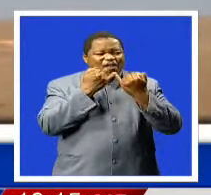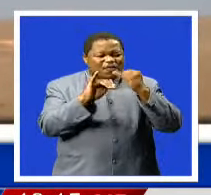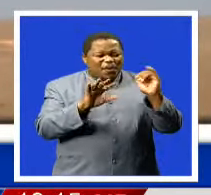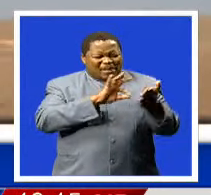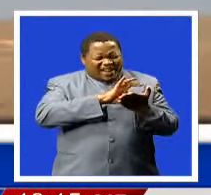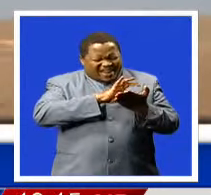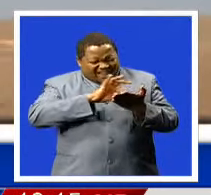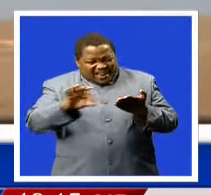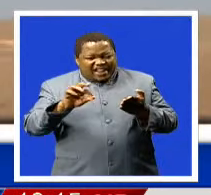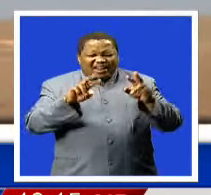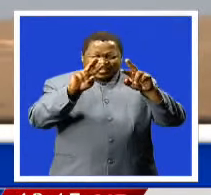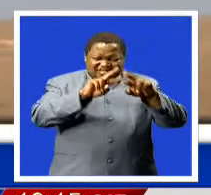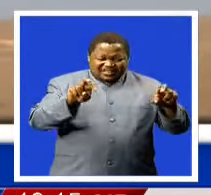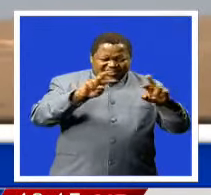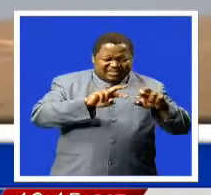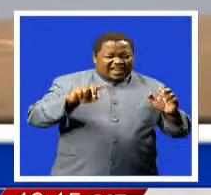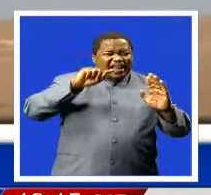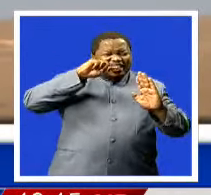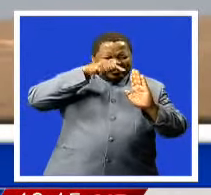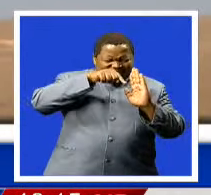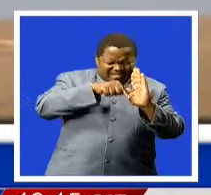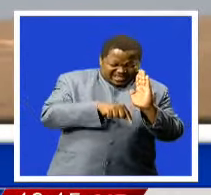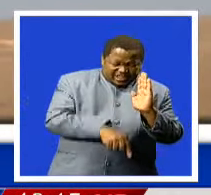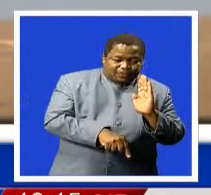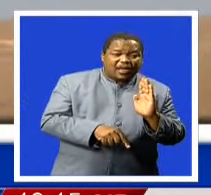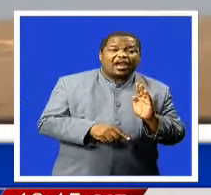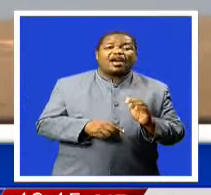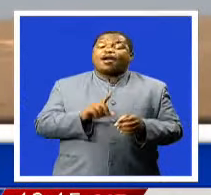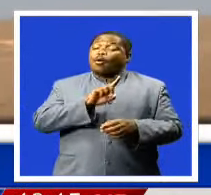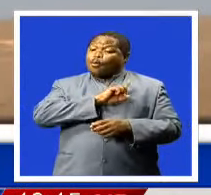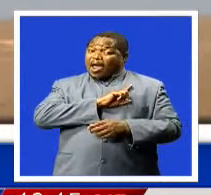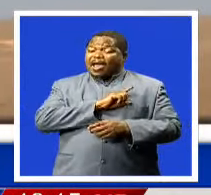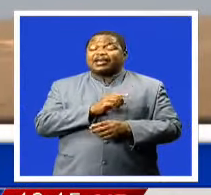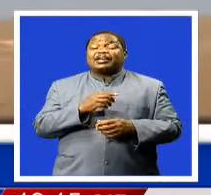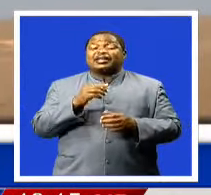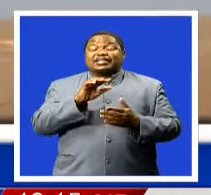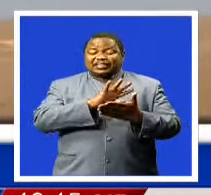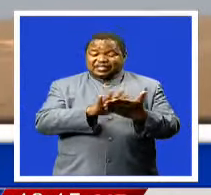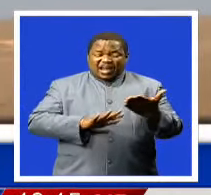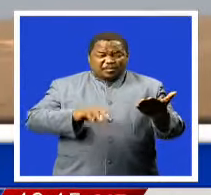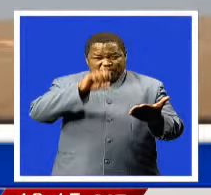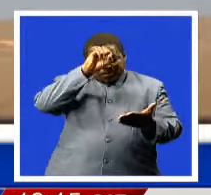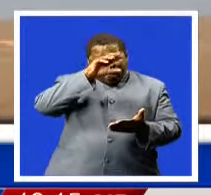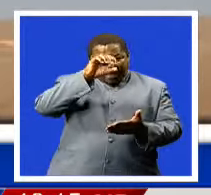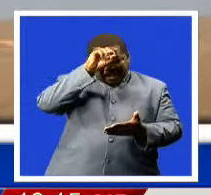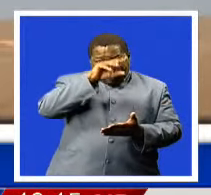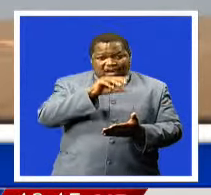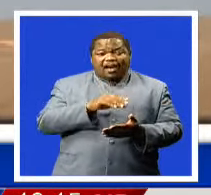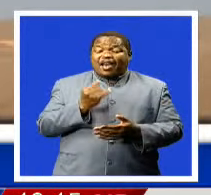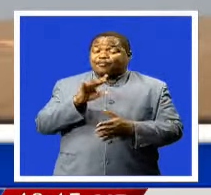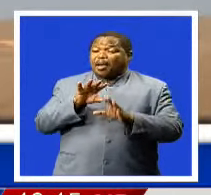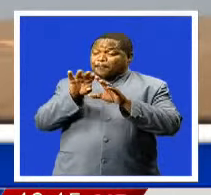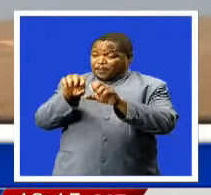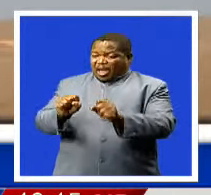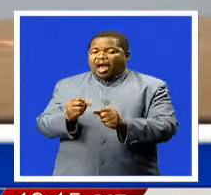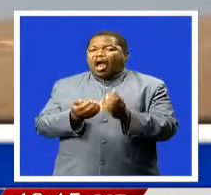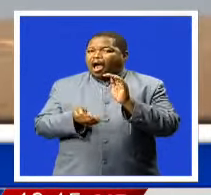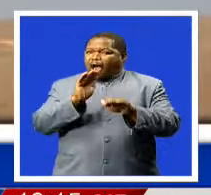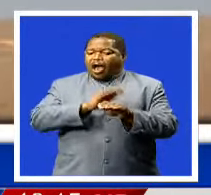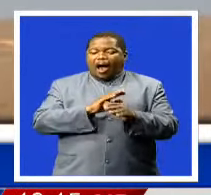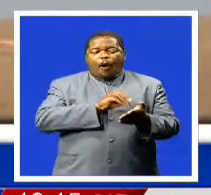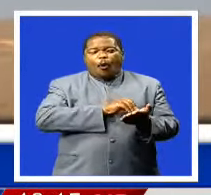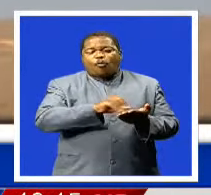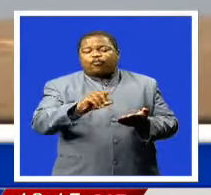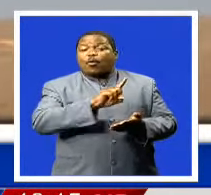ke utawukhuluma tindzaba utawuticima ngani ke letindzaba lo sotikhulumile kwekuthi oh kunendzaba le kanje kanje kanje